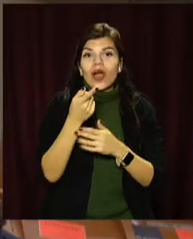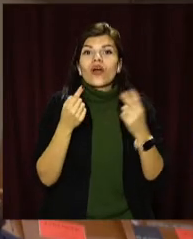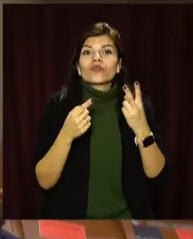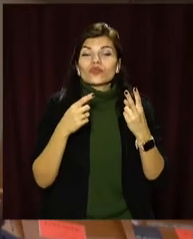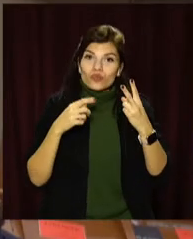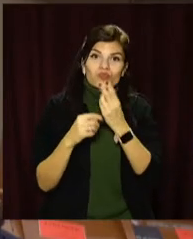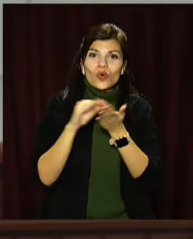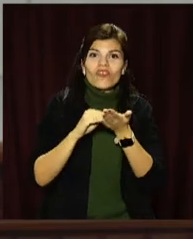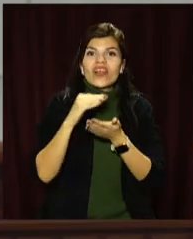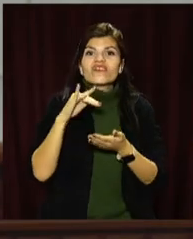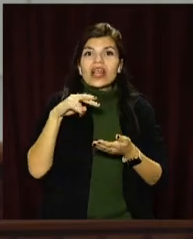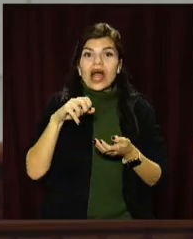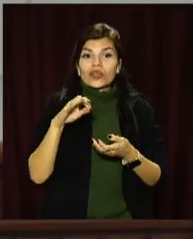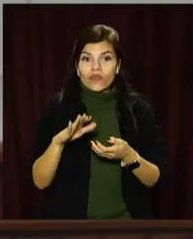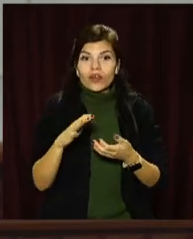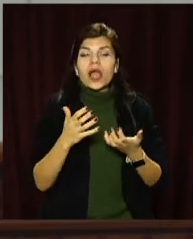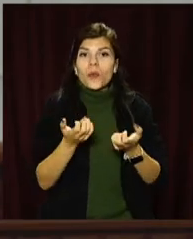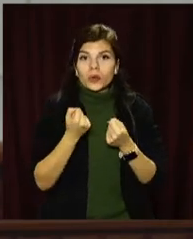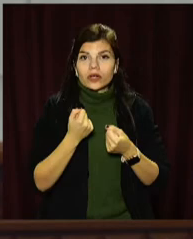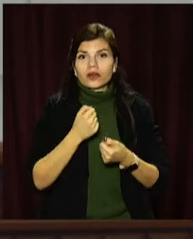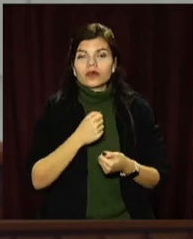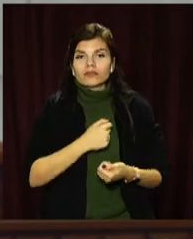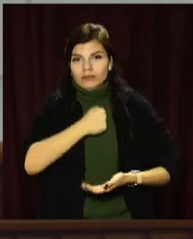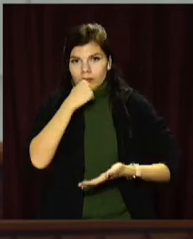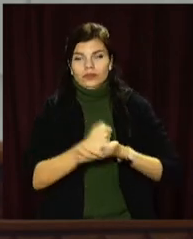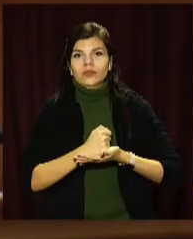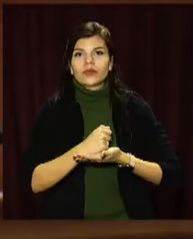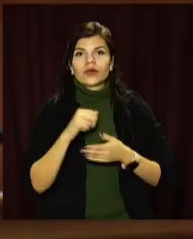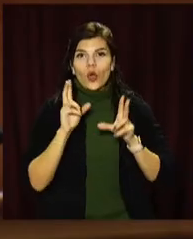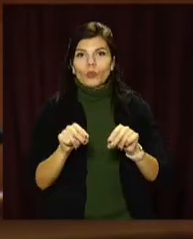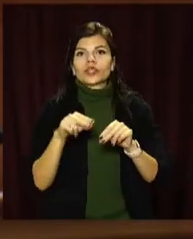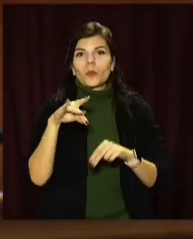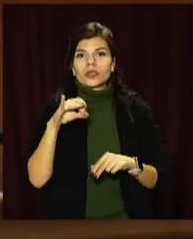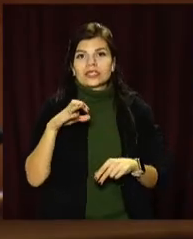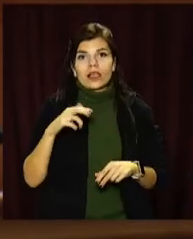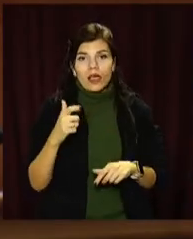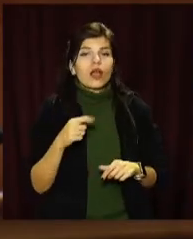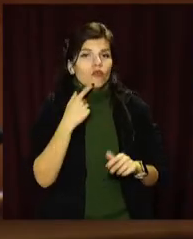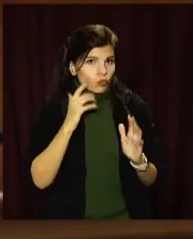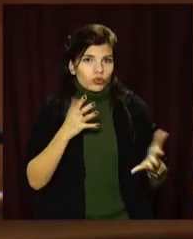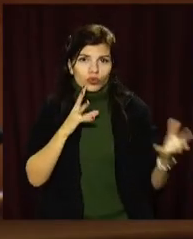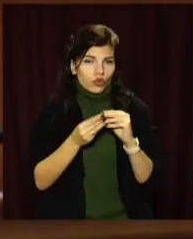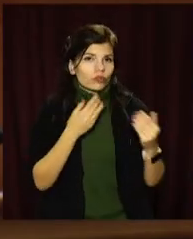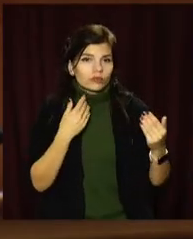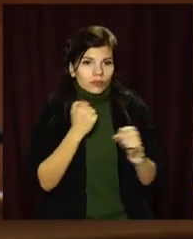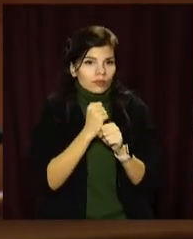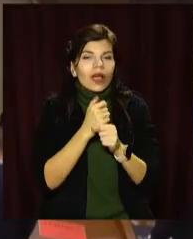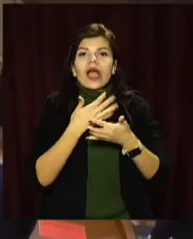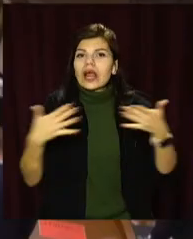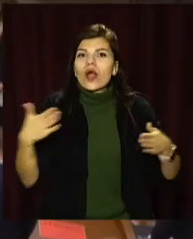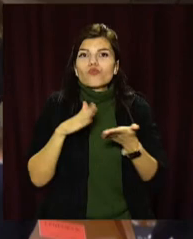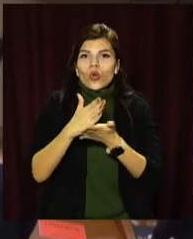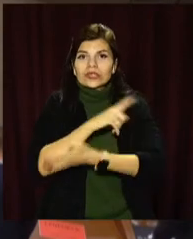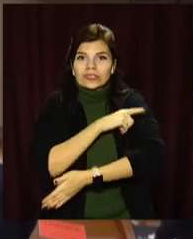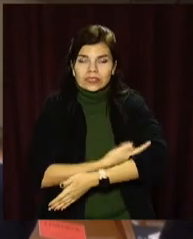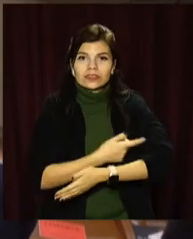голова Дніпра Борис Філатов прийняв присягу. Каже, розраховує на плідну співпрацю з представниками різних політсил.